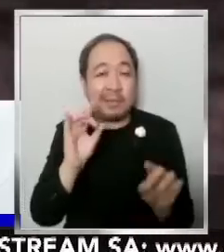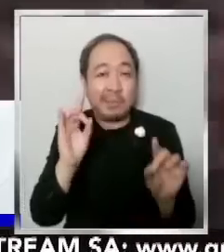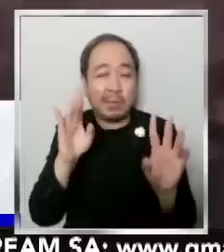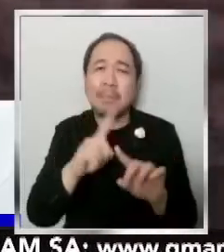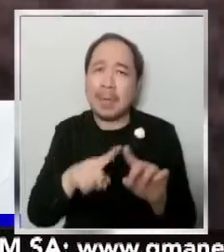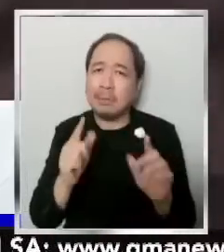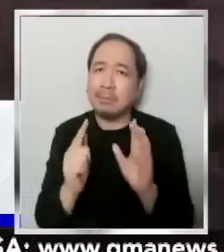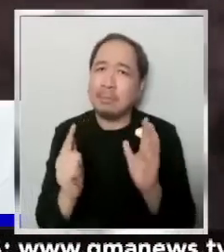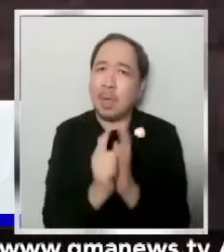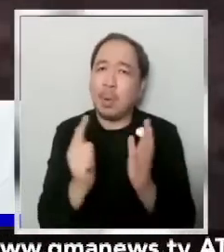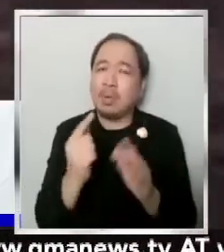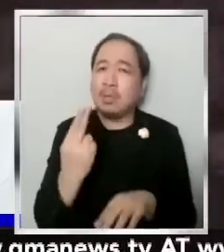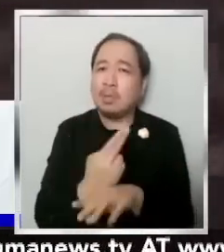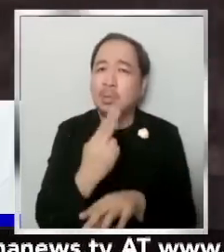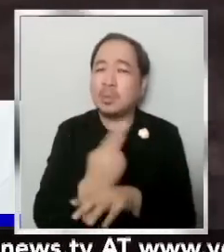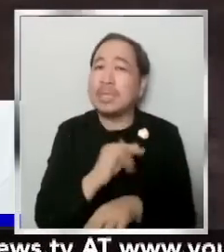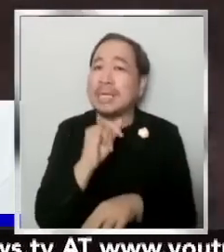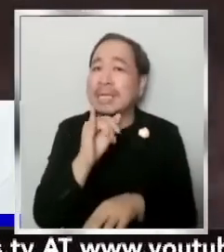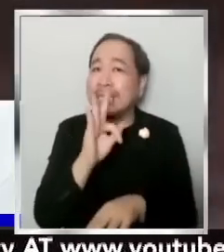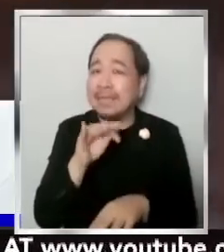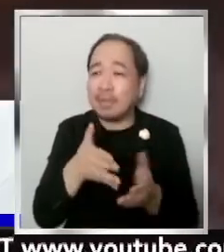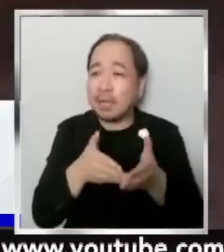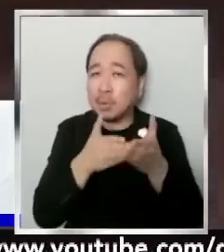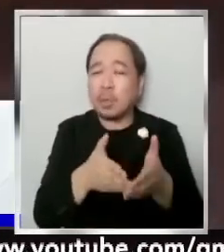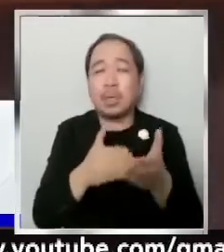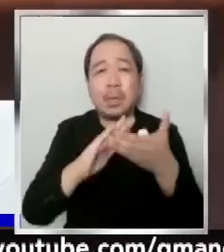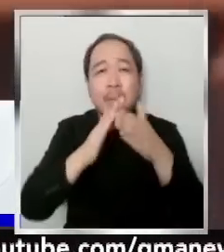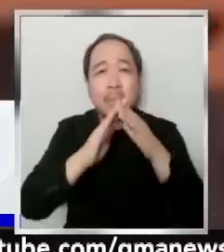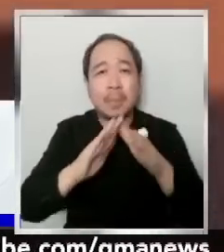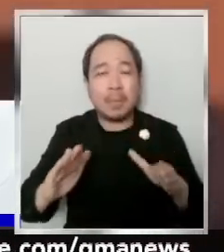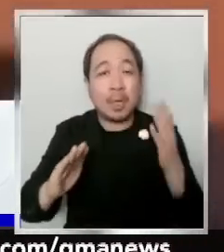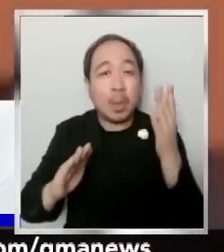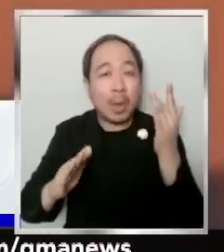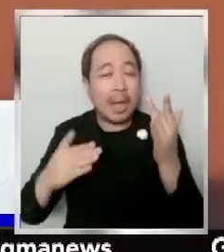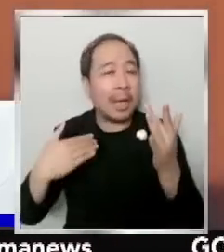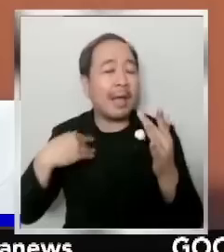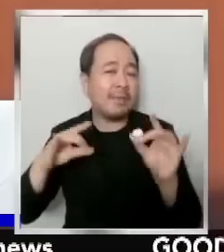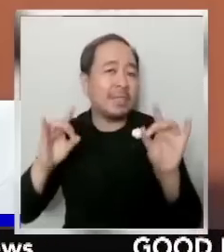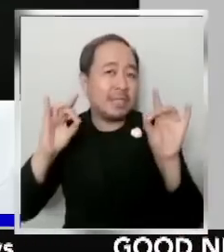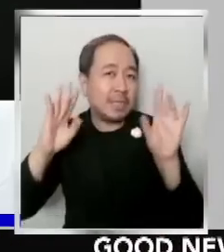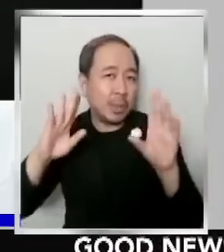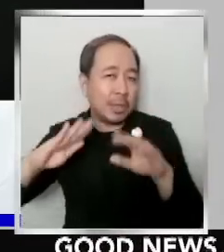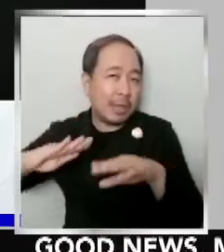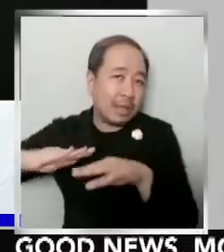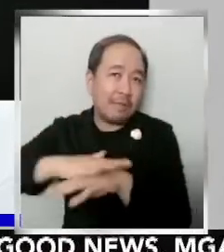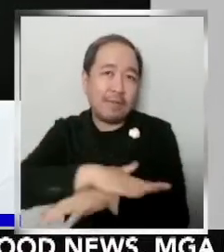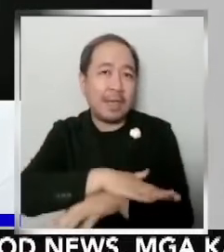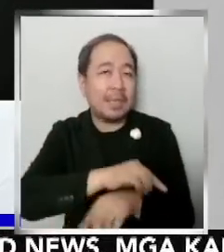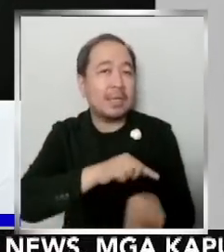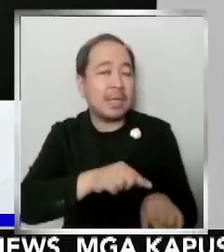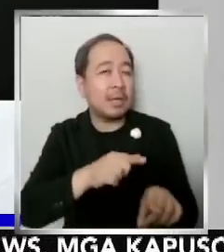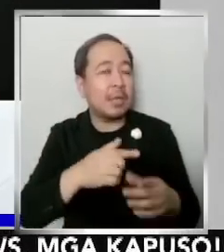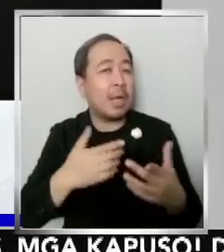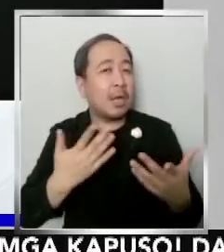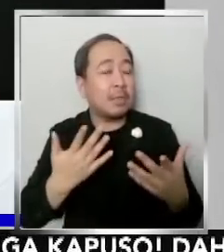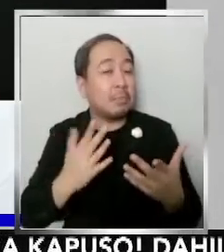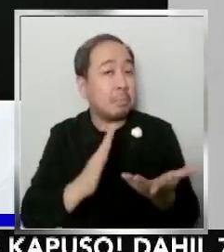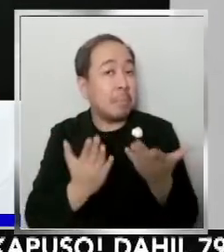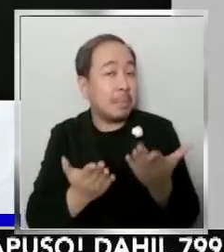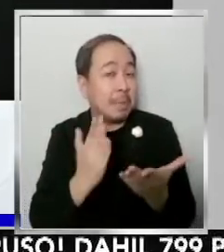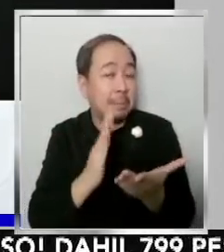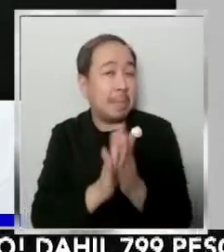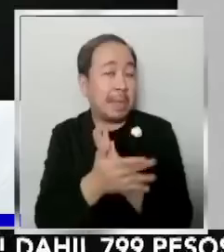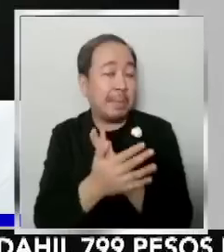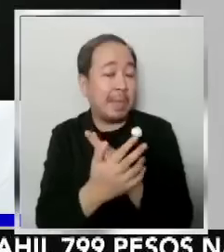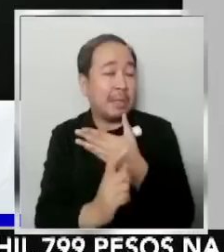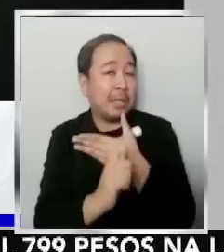kung mapayapa ang paglalayag dahil delikadong epekto nito sa pisikal na katayuan ng target, tulad na lang ng pansamantalang mabulag ang ating